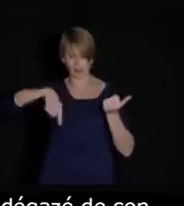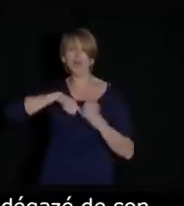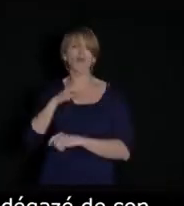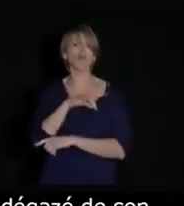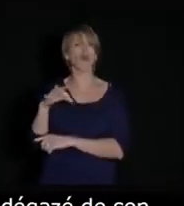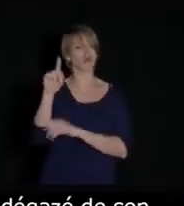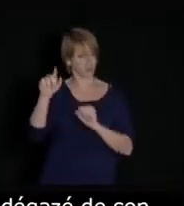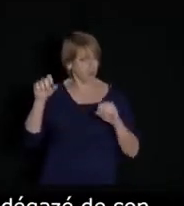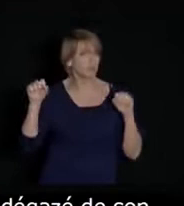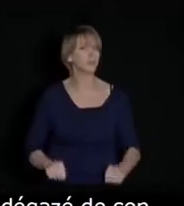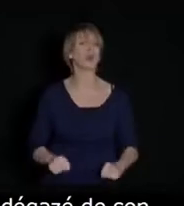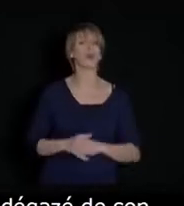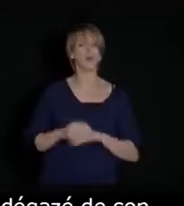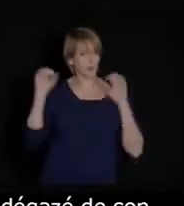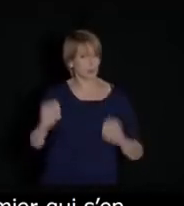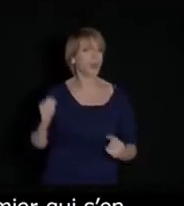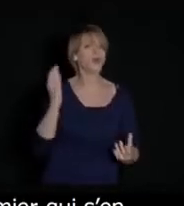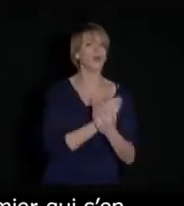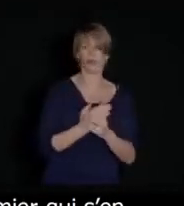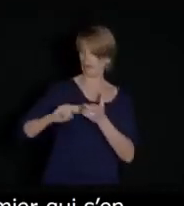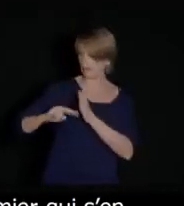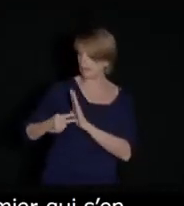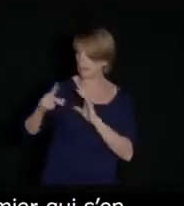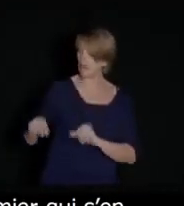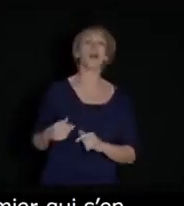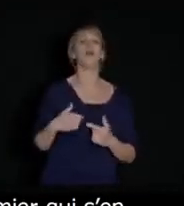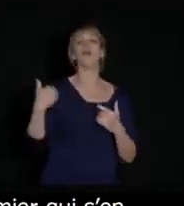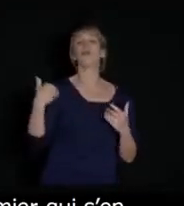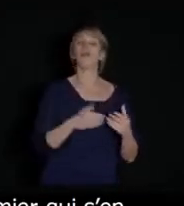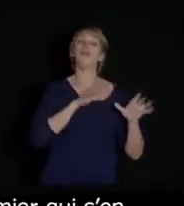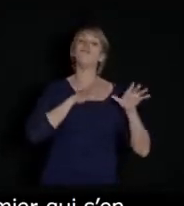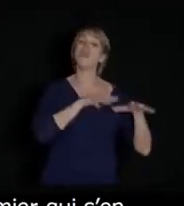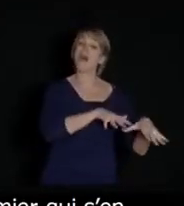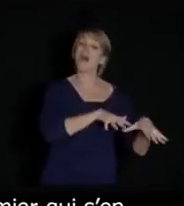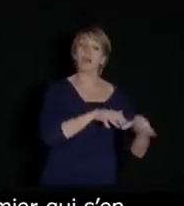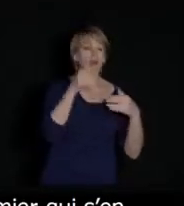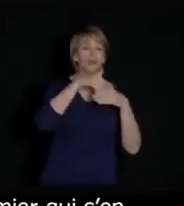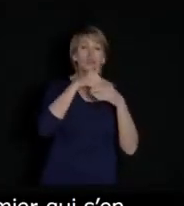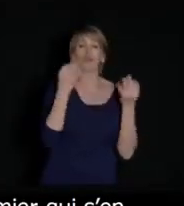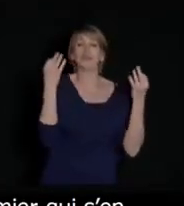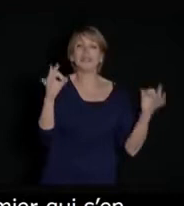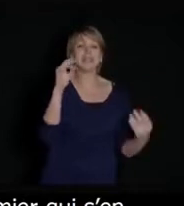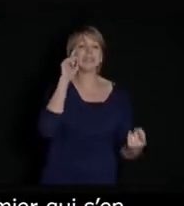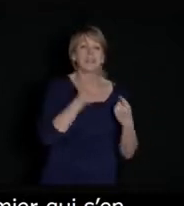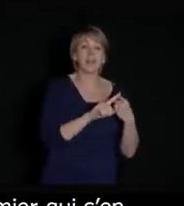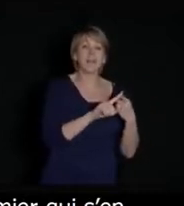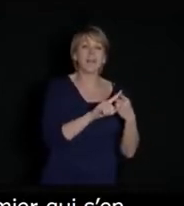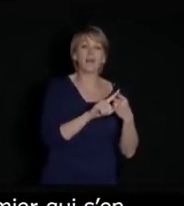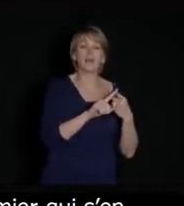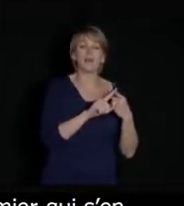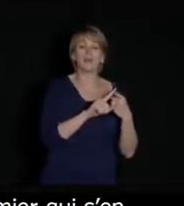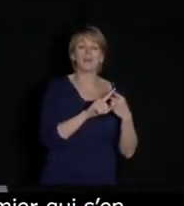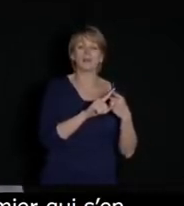que dans tous ces domaines, nous sommes puissants, nous sommes forts, nous avons la technique. Je vous ai parlé de la mer, il y a 10